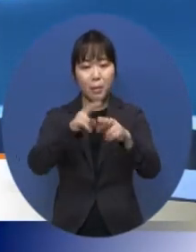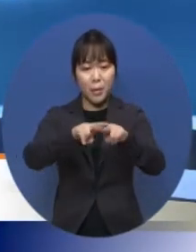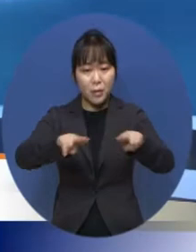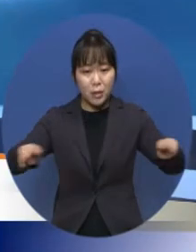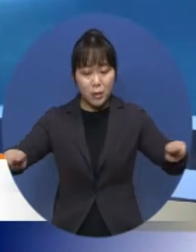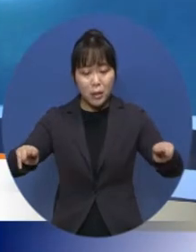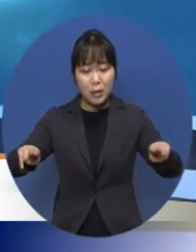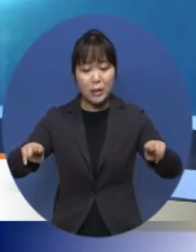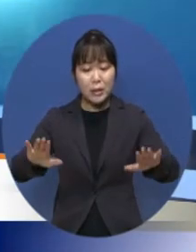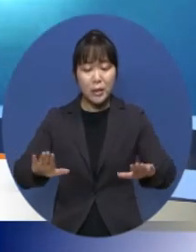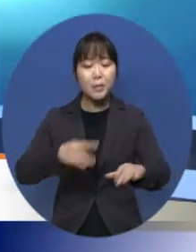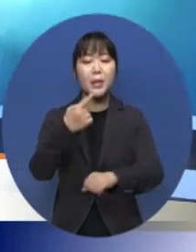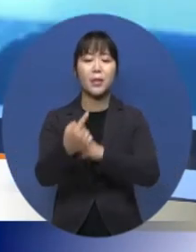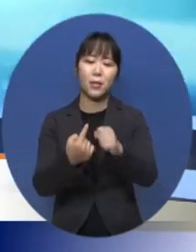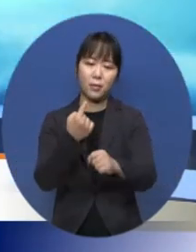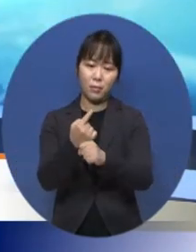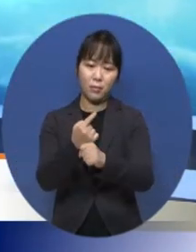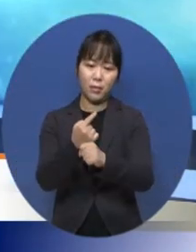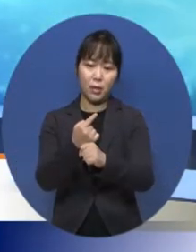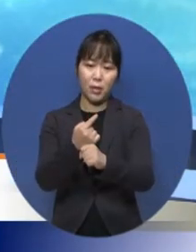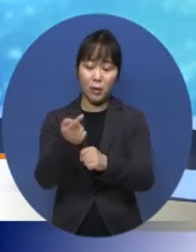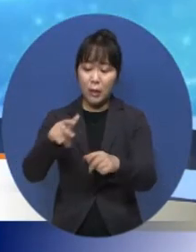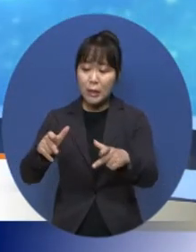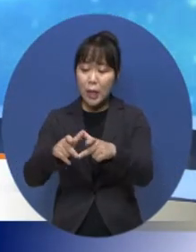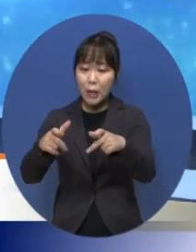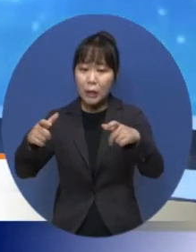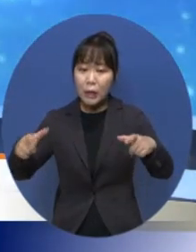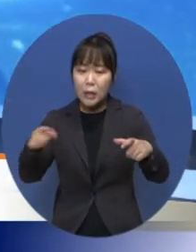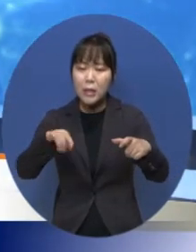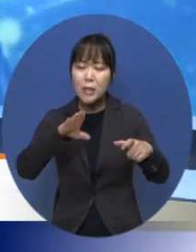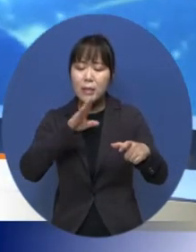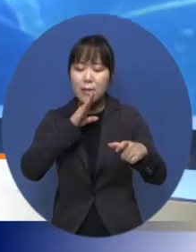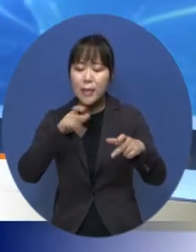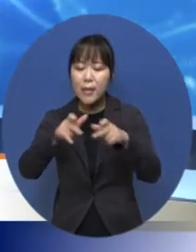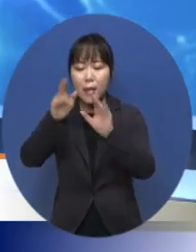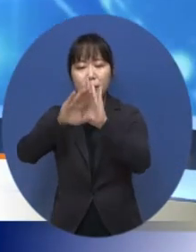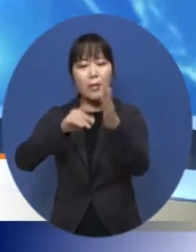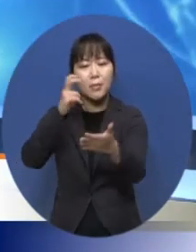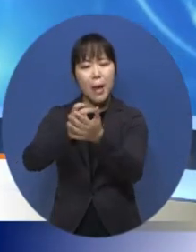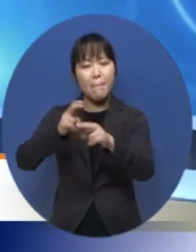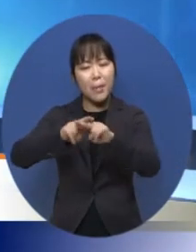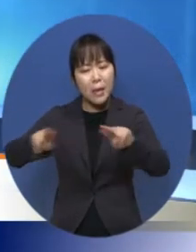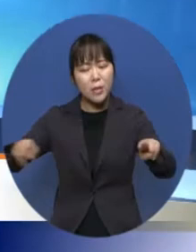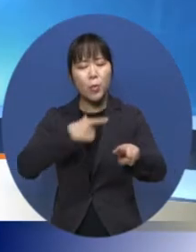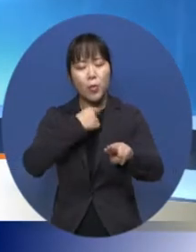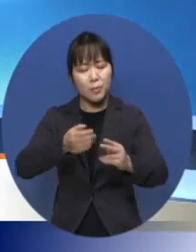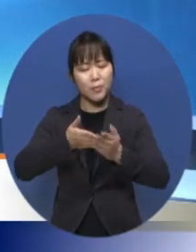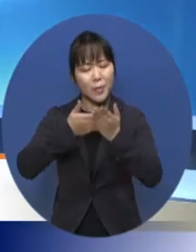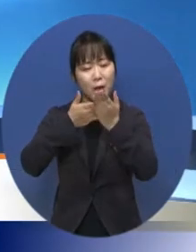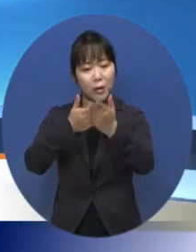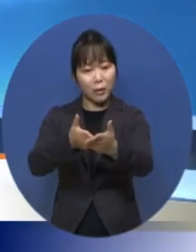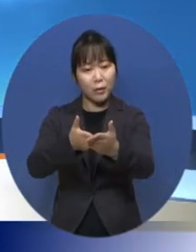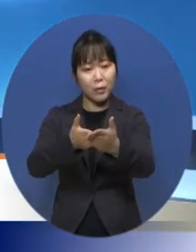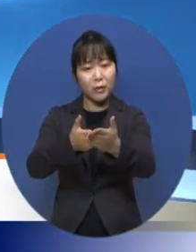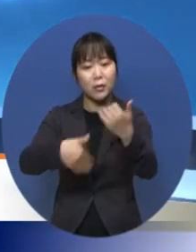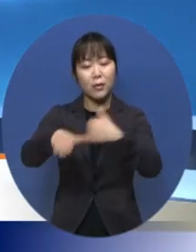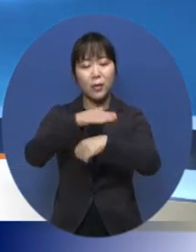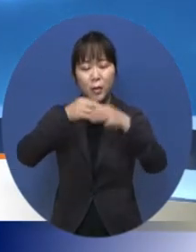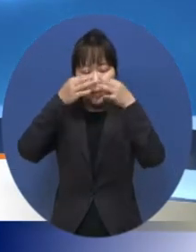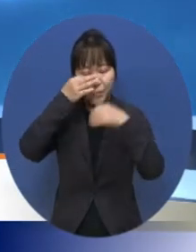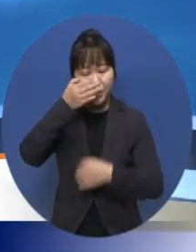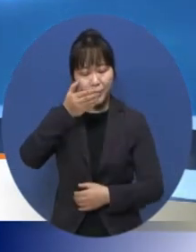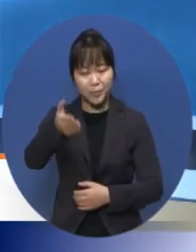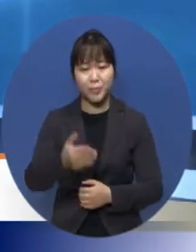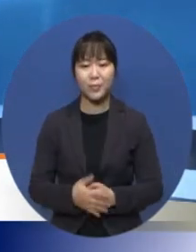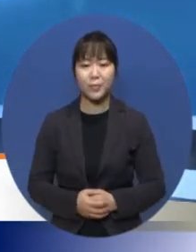1년이 지났는데요. 하지만 장애계는 진짜 장애 등급제 폐지를 촉구하고 나섰습니다. 그 목소리를 박성용